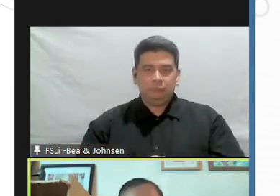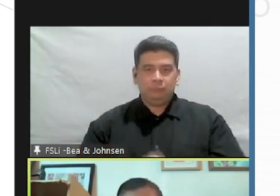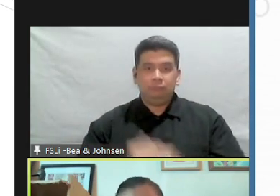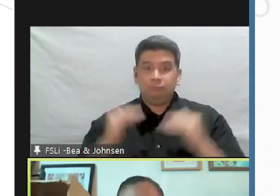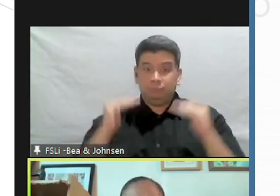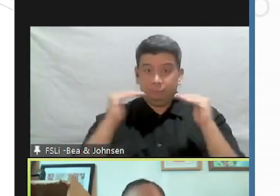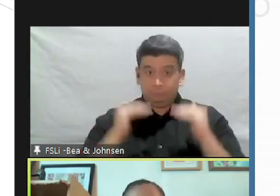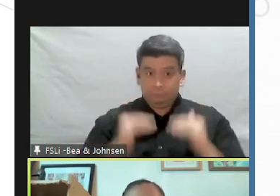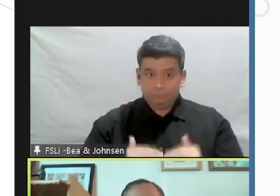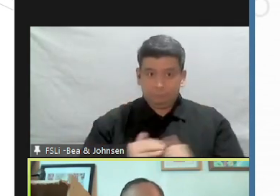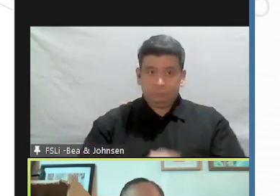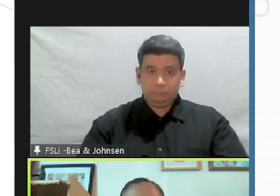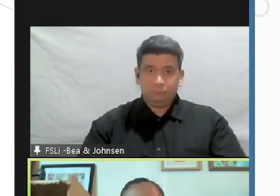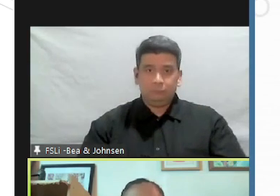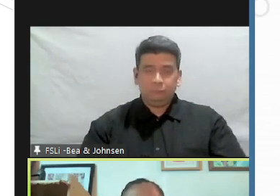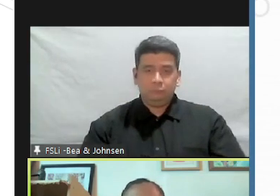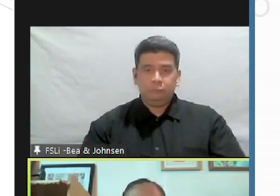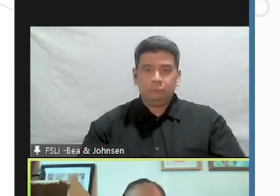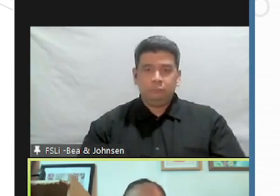slide,